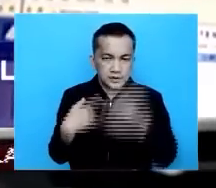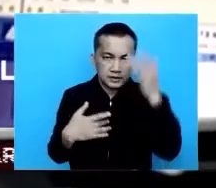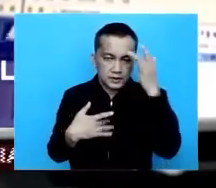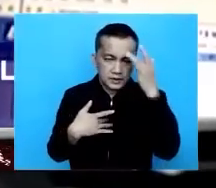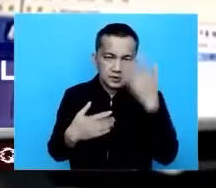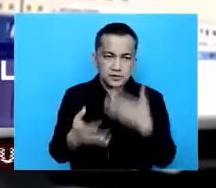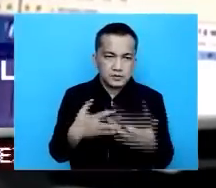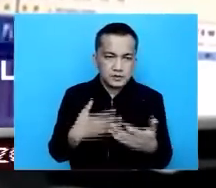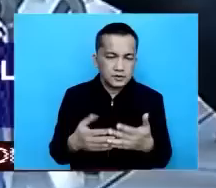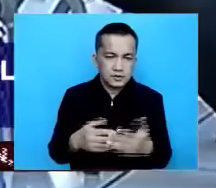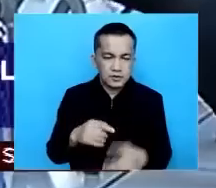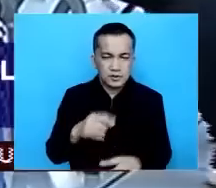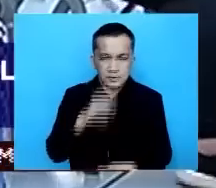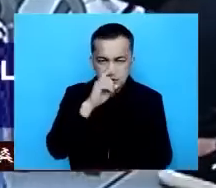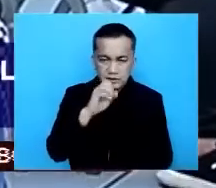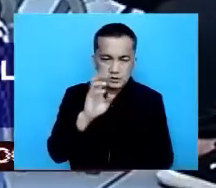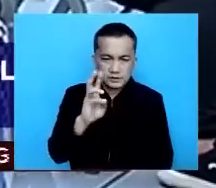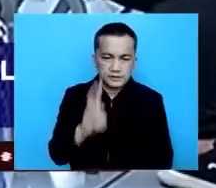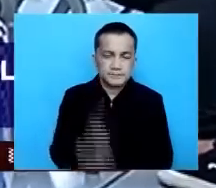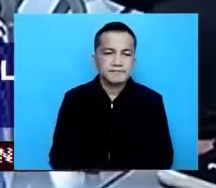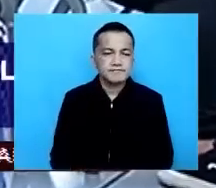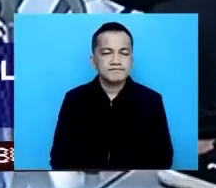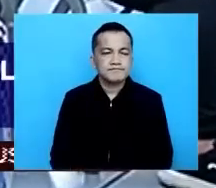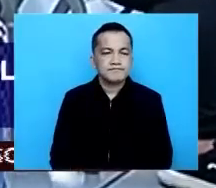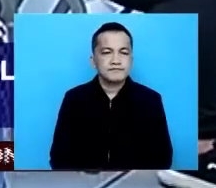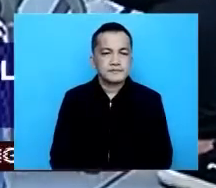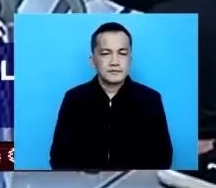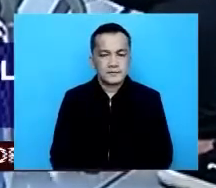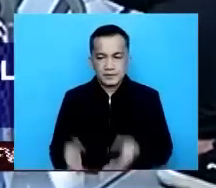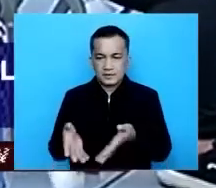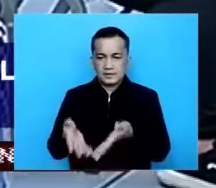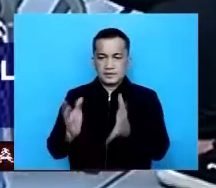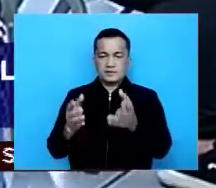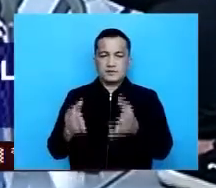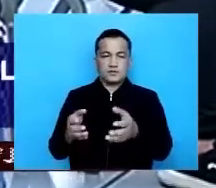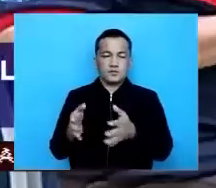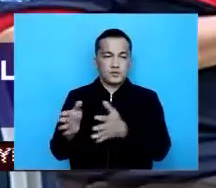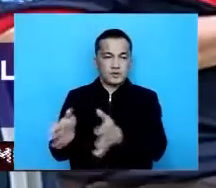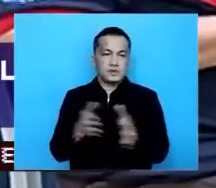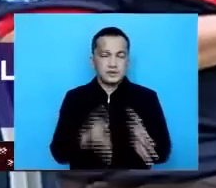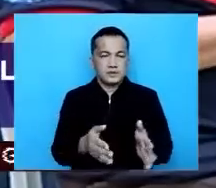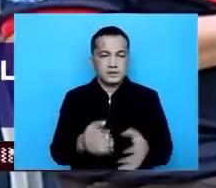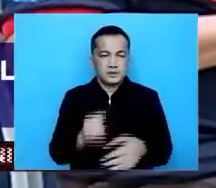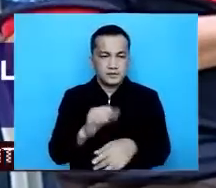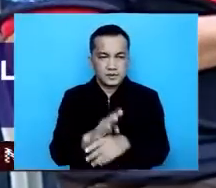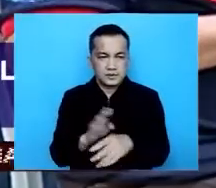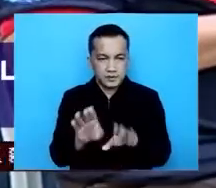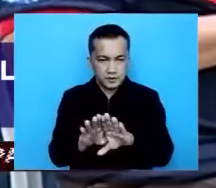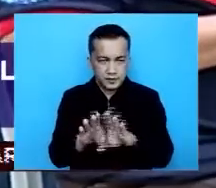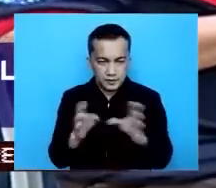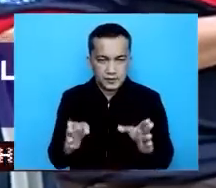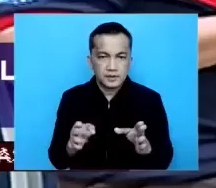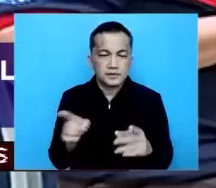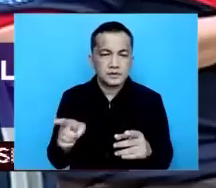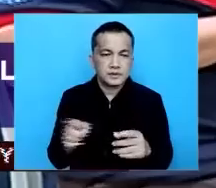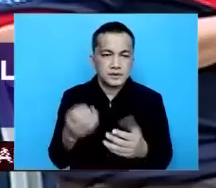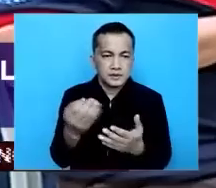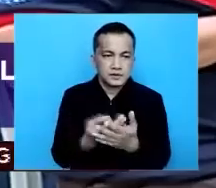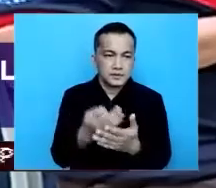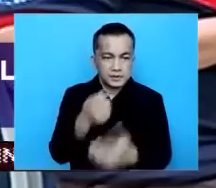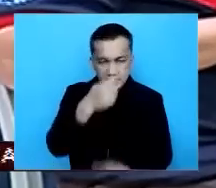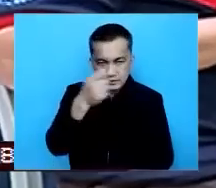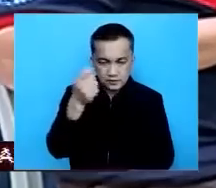wala pang 60 anyos. Magbibigay daan din daw ito para magkaroon ng mga job opening, lalo na sa mga fresh